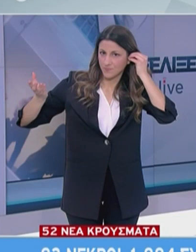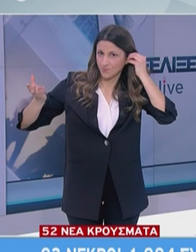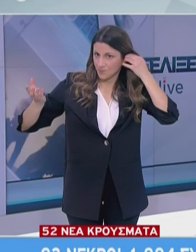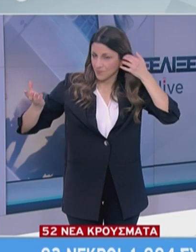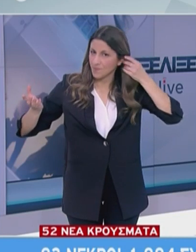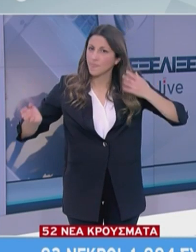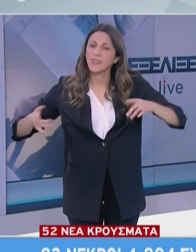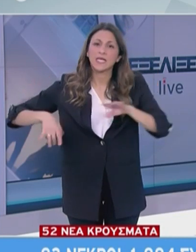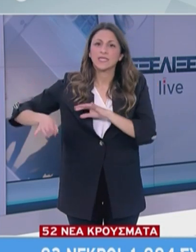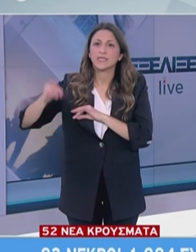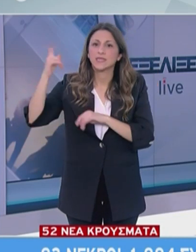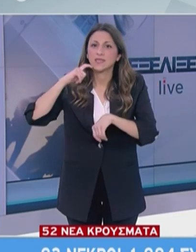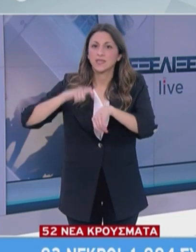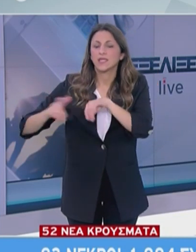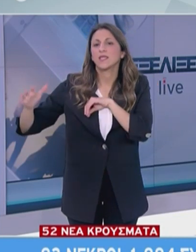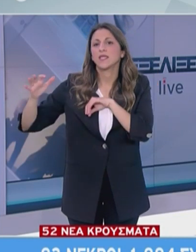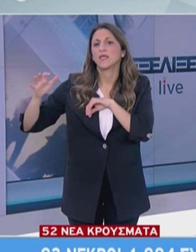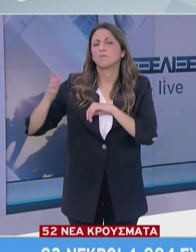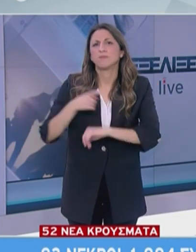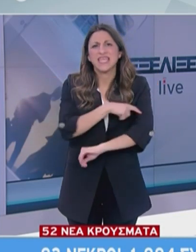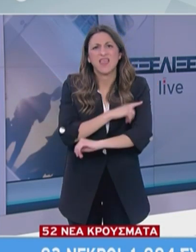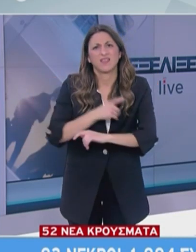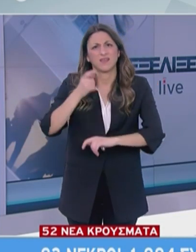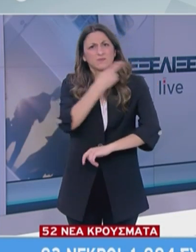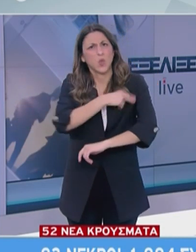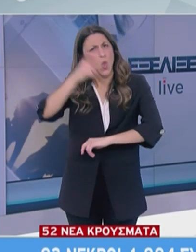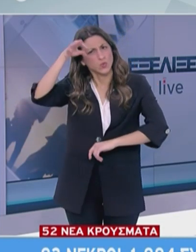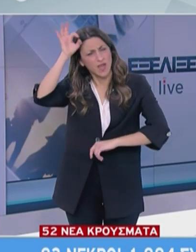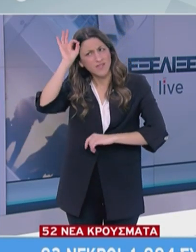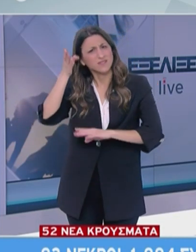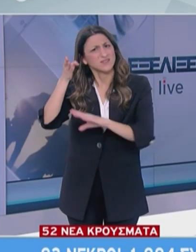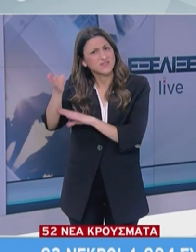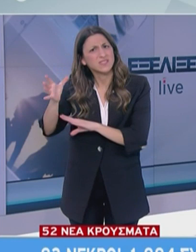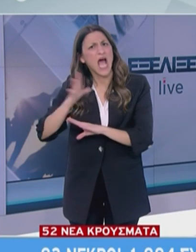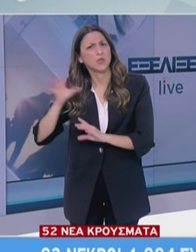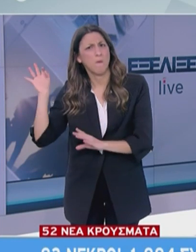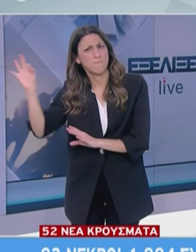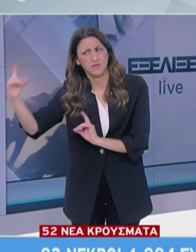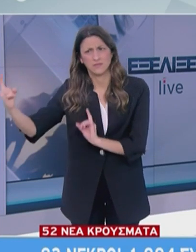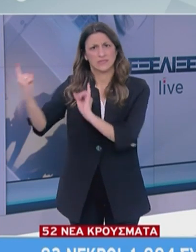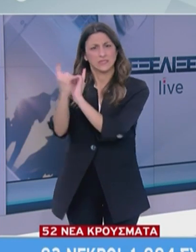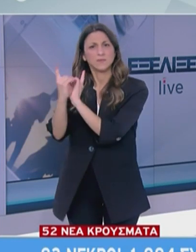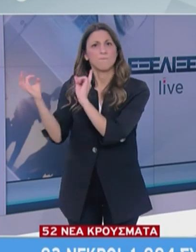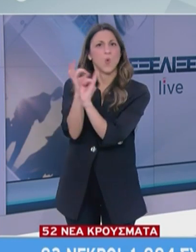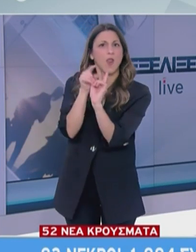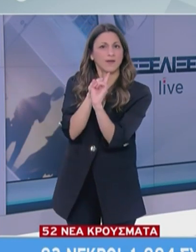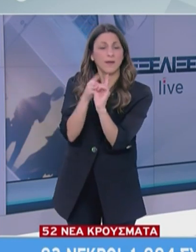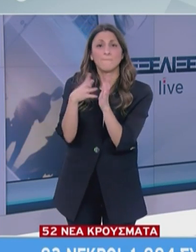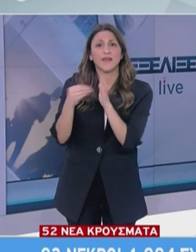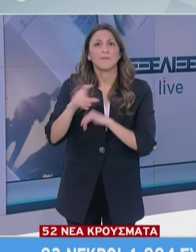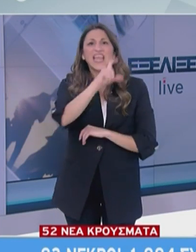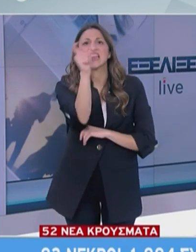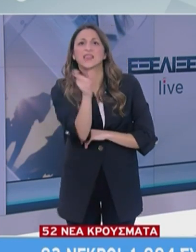την έκθεση που έχουν την αυξημένη υγειονομική σε υγειονομικούς. Επίσης, είπα ότι διαφέρει ένα περιοχή. Υπάρχουν περιοχές στην Ιταλία που πάνω